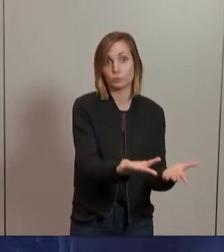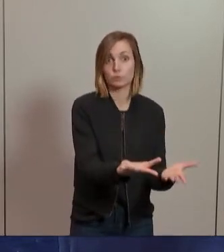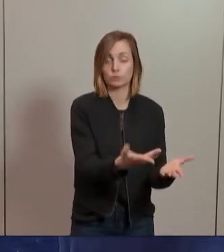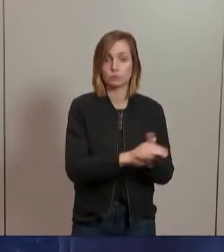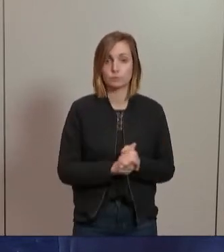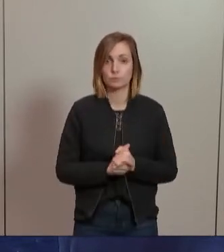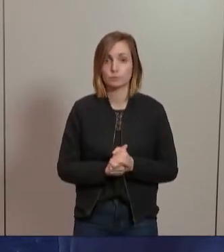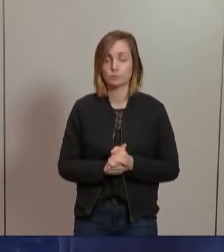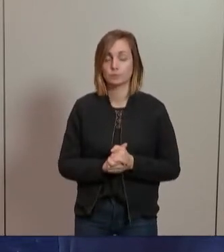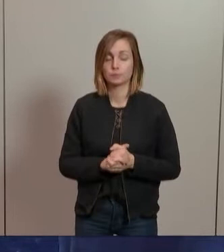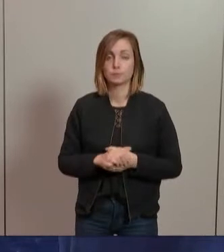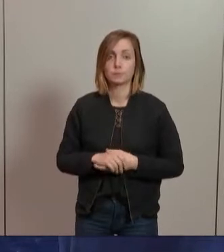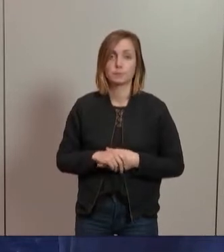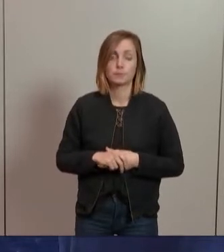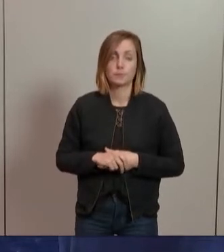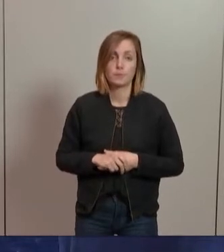dynamiques intercommunales.